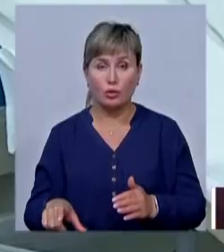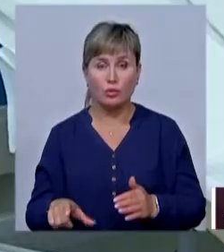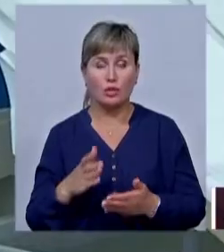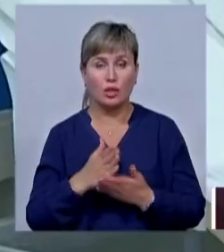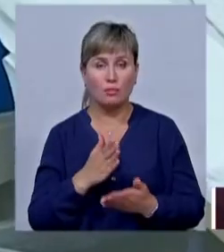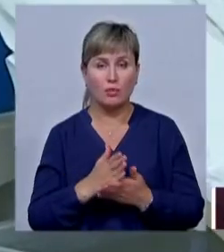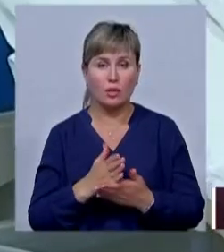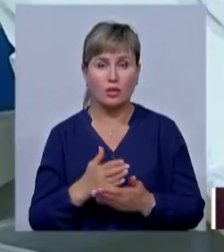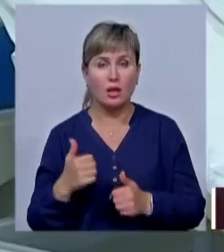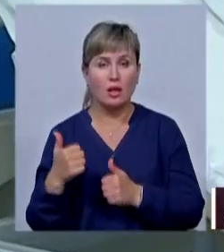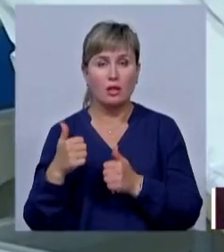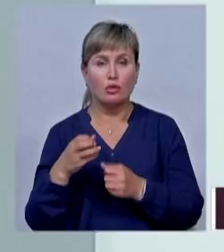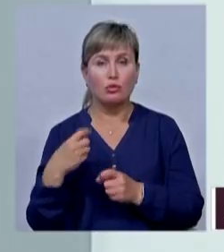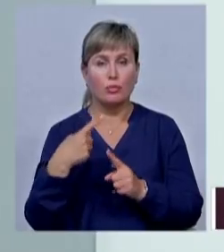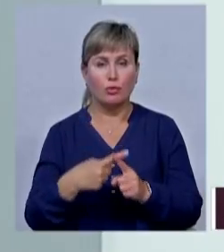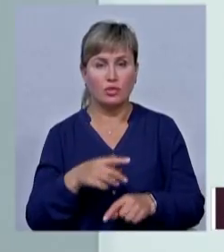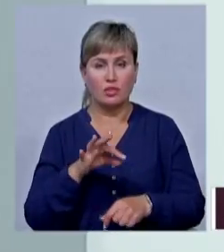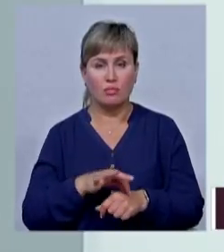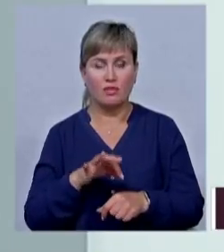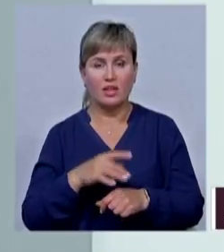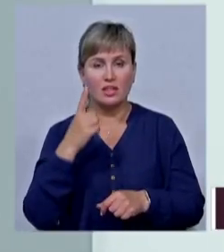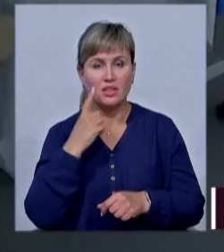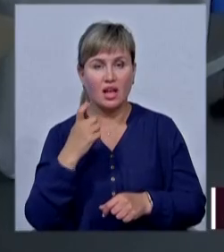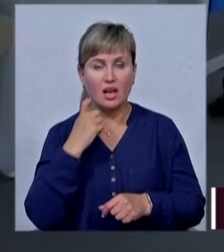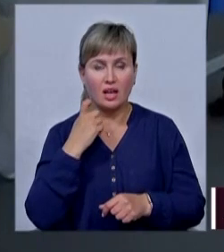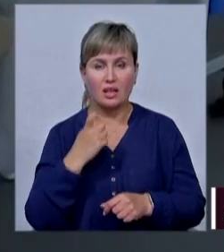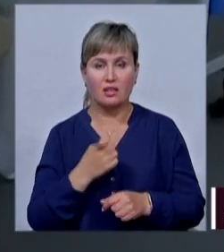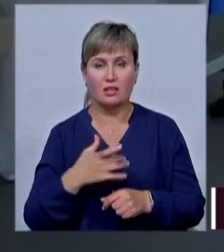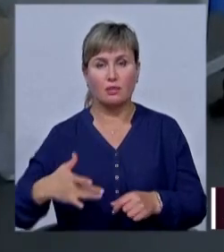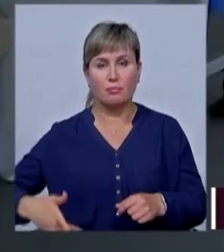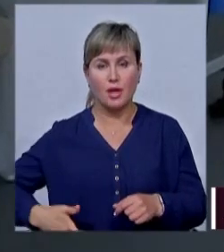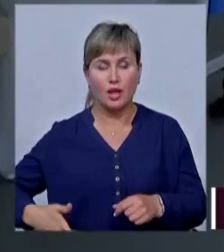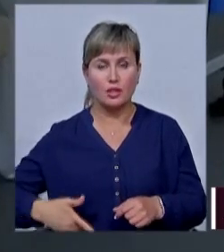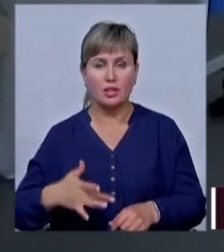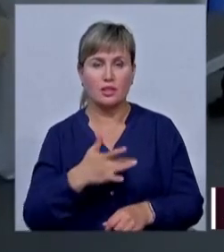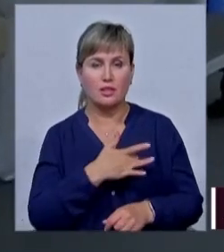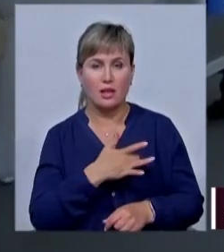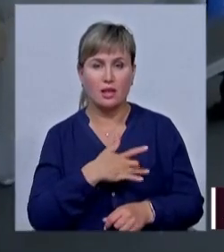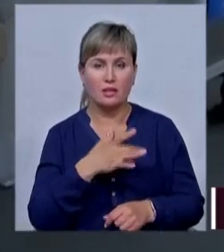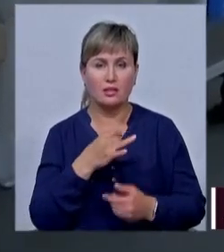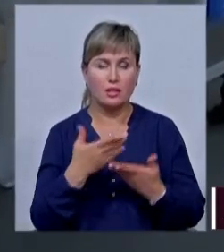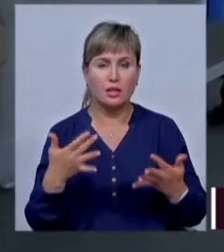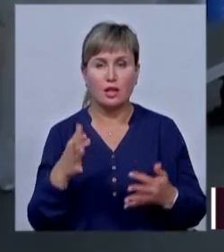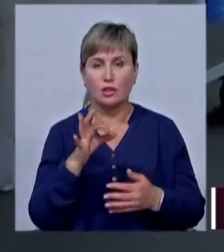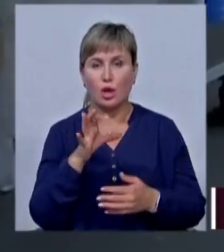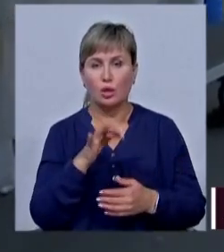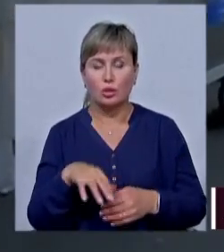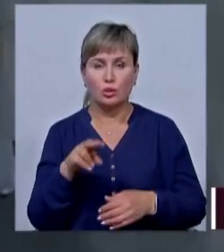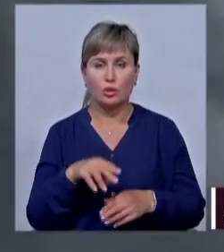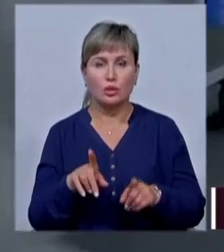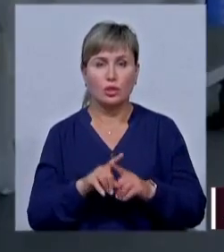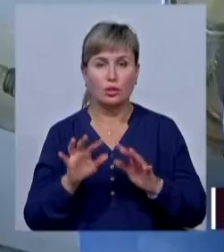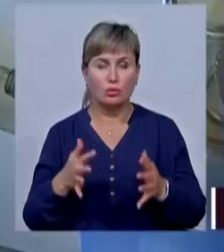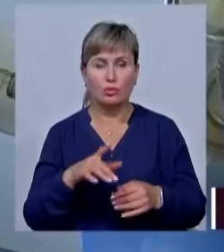имеют сопутствующие хронические заболевания – сахарный диабет, цирроз печени, болезни сердца и кровеносных сосудов. Нередко в таких